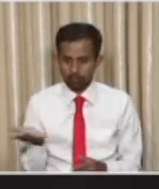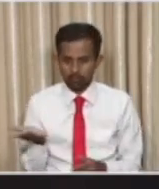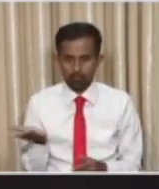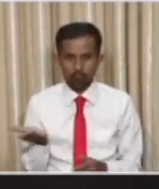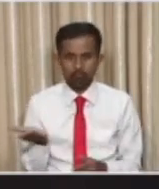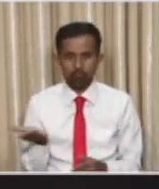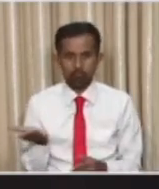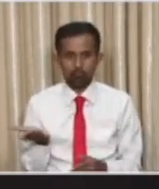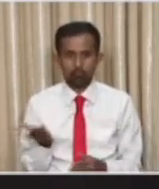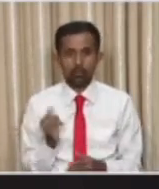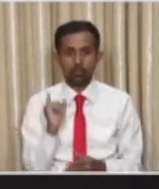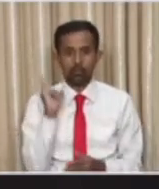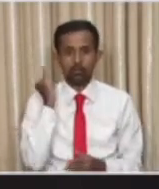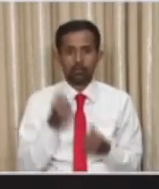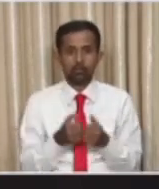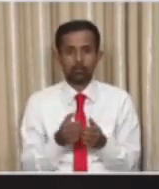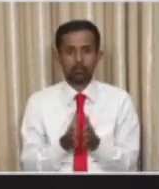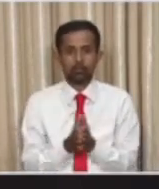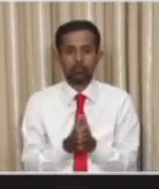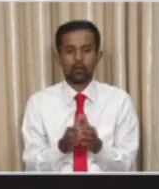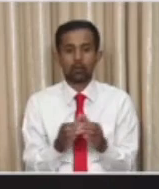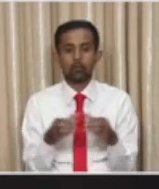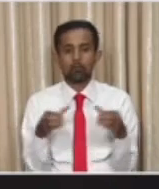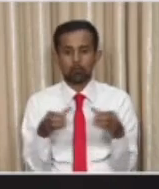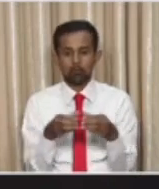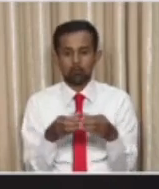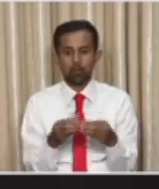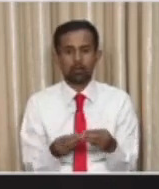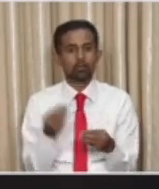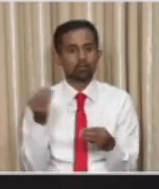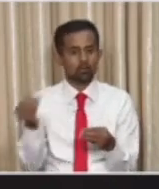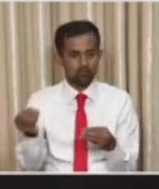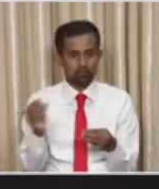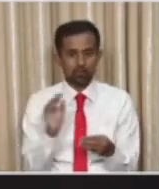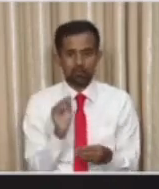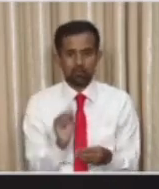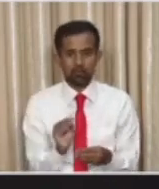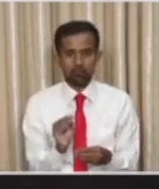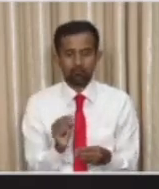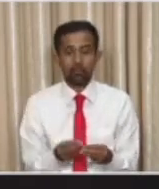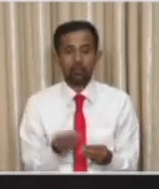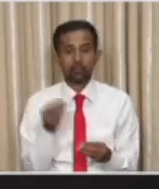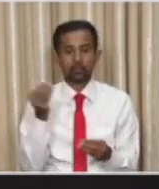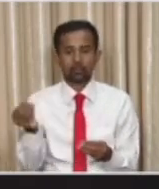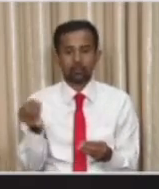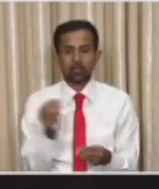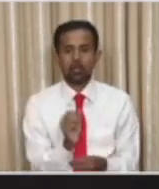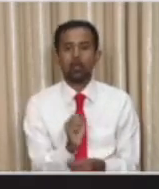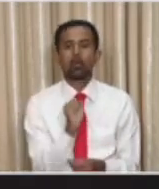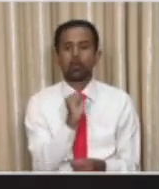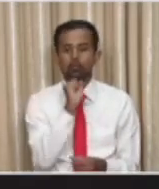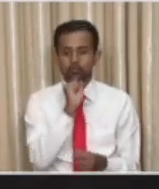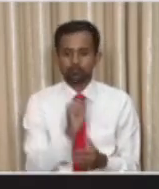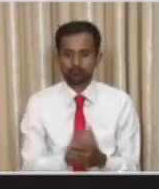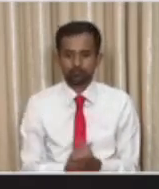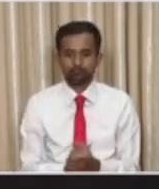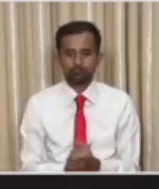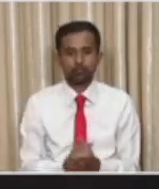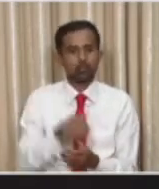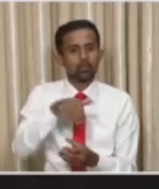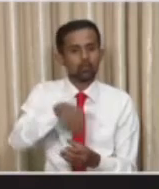යම්කිසි බලතලයක් ස්වාධීන ආයතනයකට පැවරෙනවා නම් එය පැවරෙන්නේ කොයි ආකාරයෙන්ද ඒ